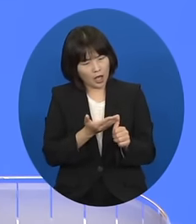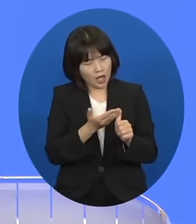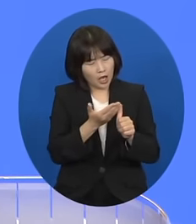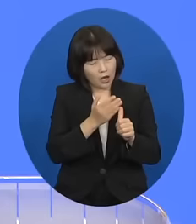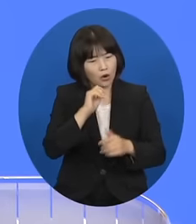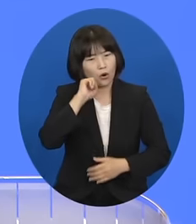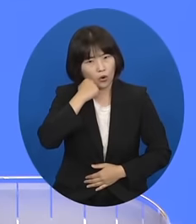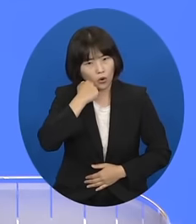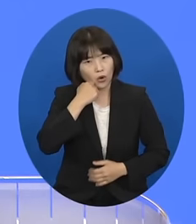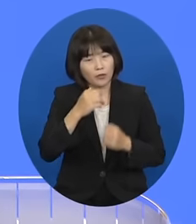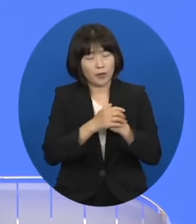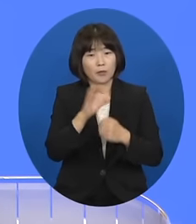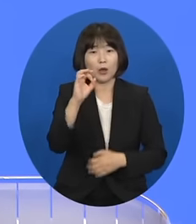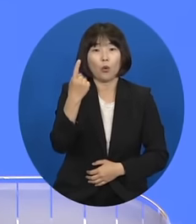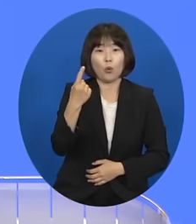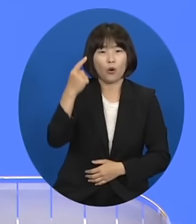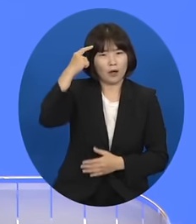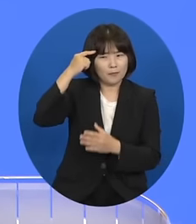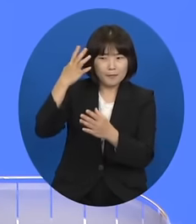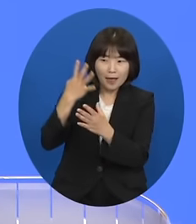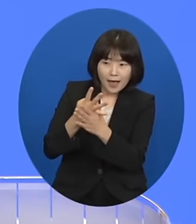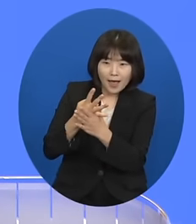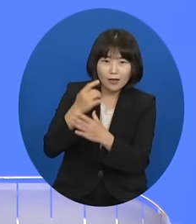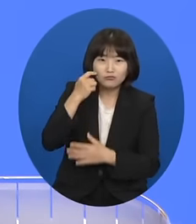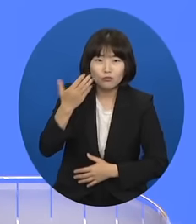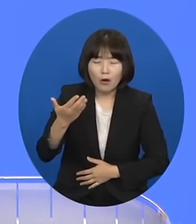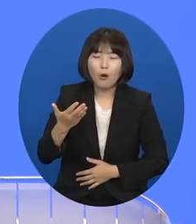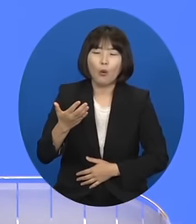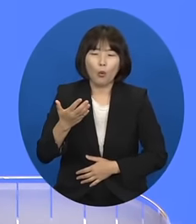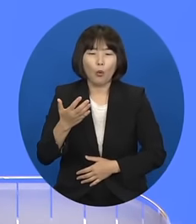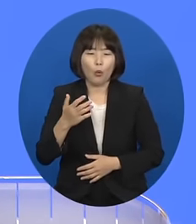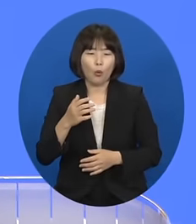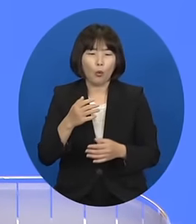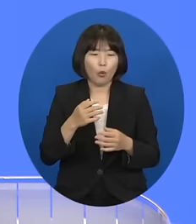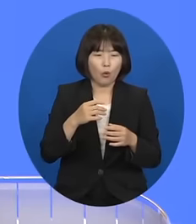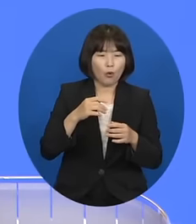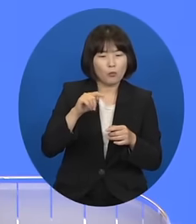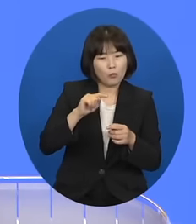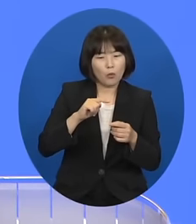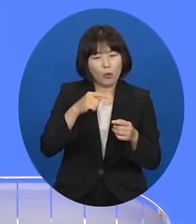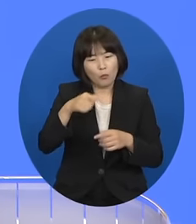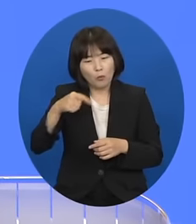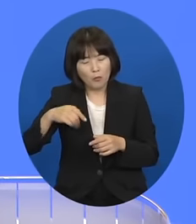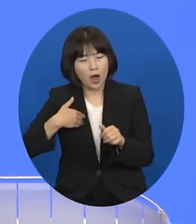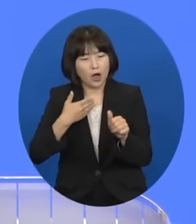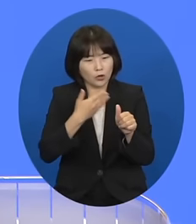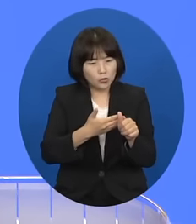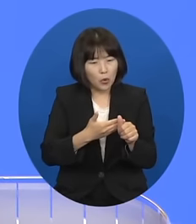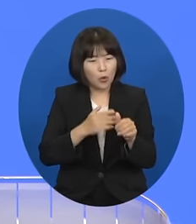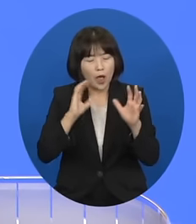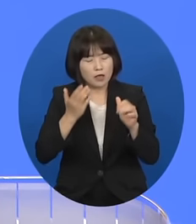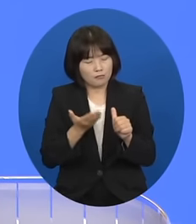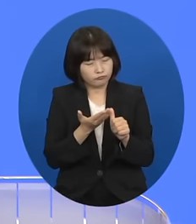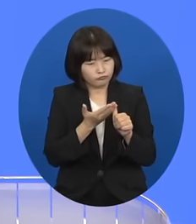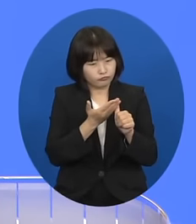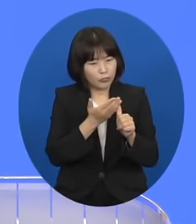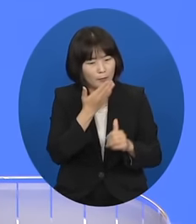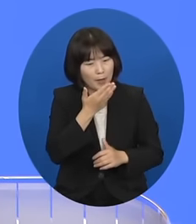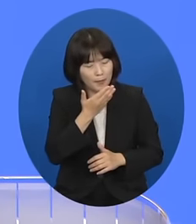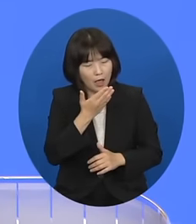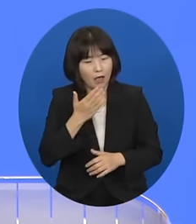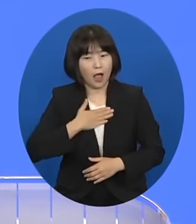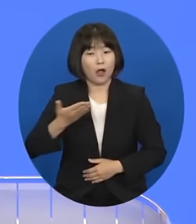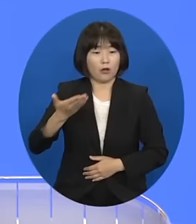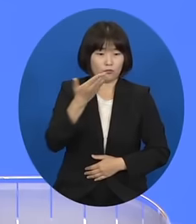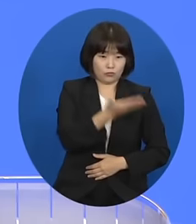이제 오모 박사님께 여쭤봤더니 그 박사님께서 이렇게 이렇게 하면 이 아이를 잘 기를 수 있다. 너무 명쾌하게 쉽진 않지만 뭐